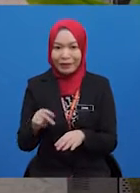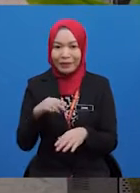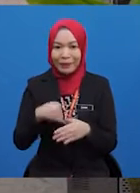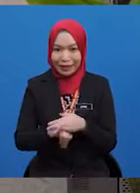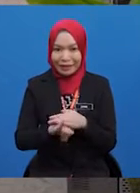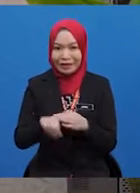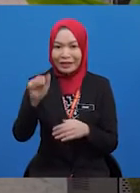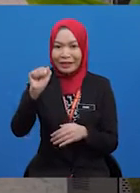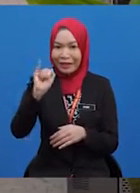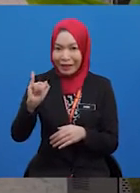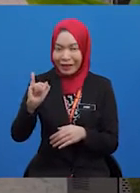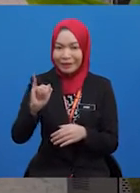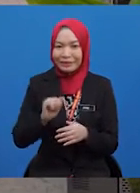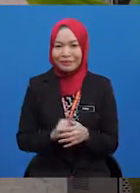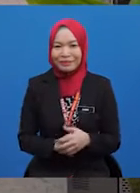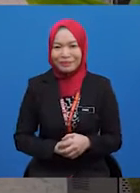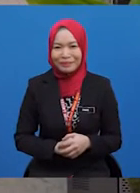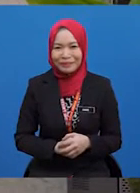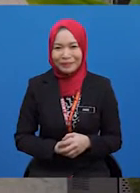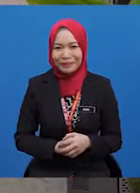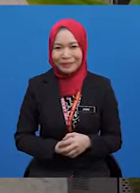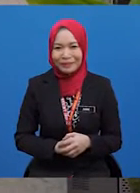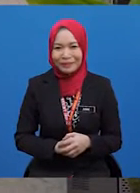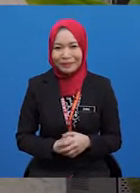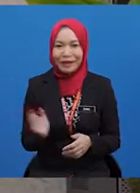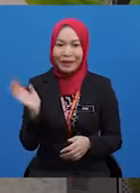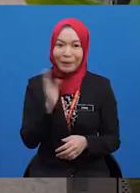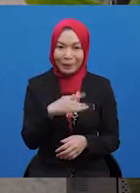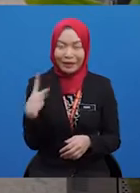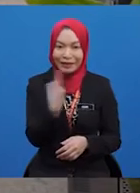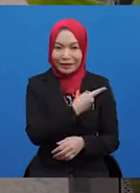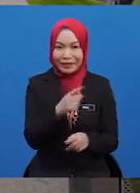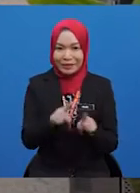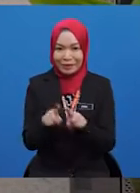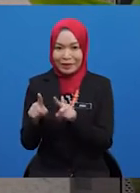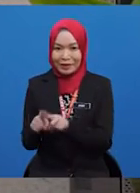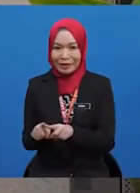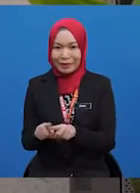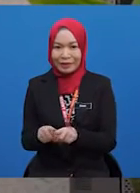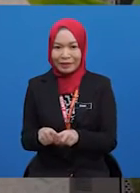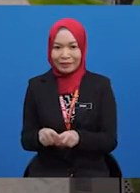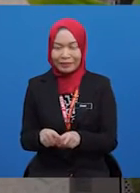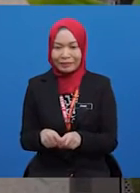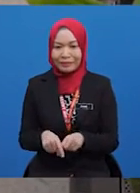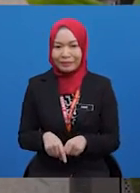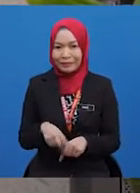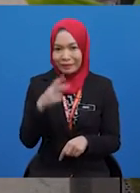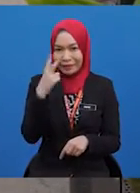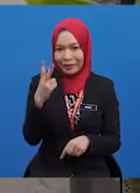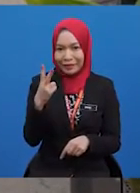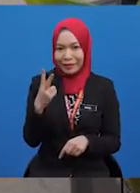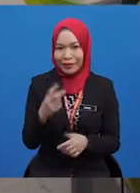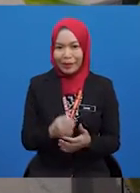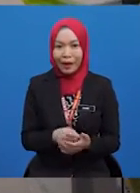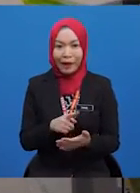perisian Adobe Illustrator. Mari kita sama-sama imbas kembali.